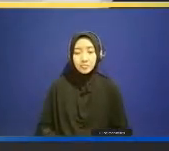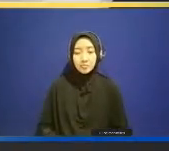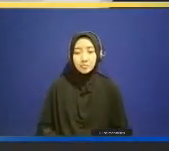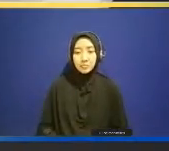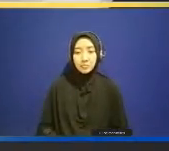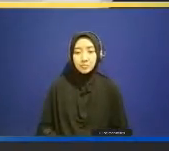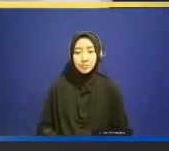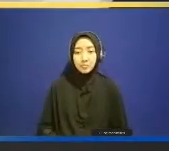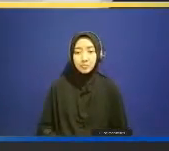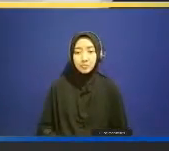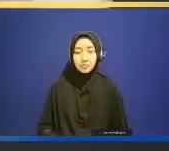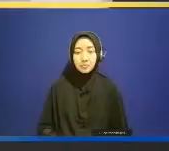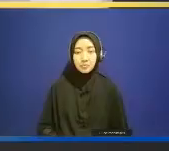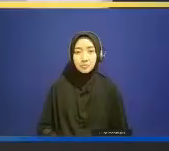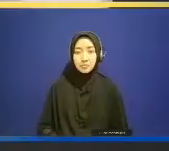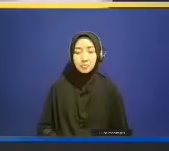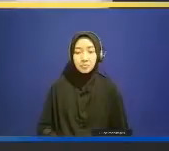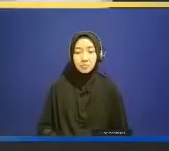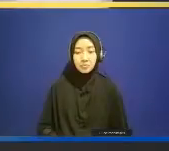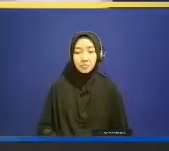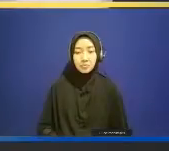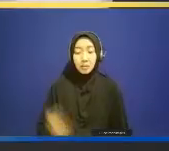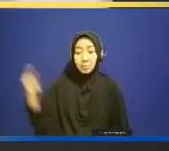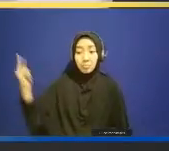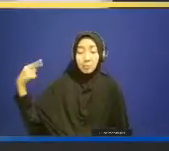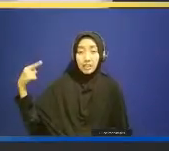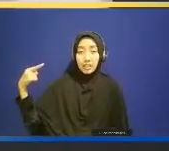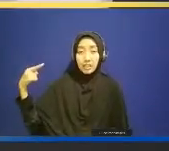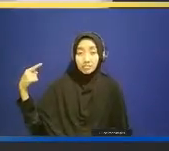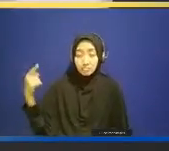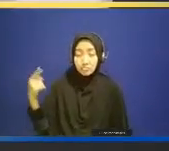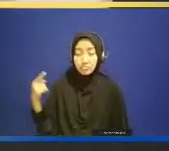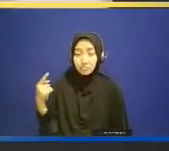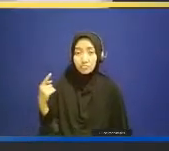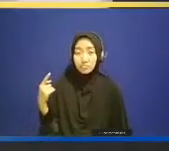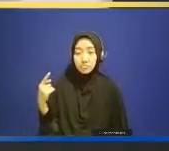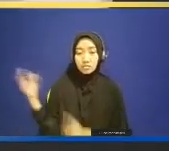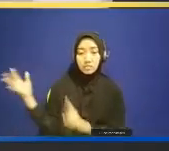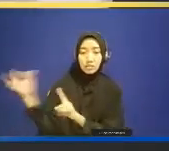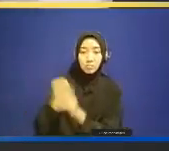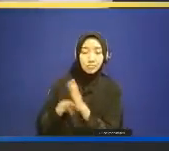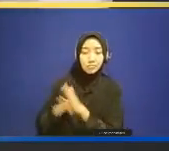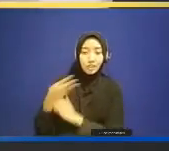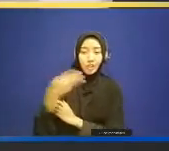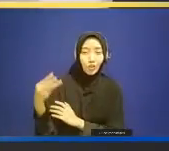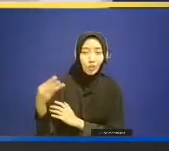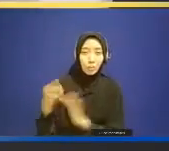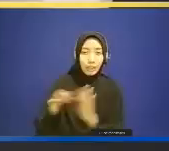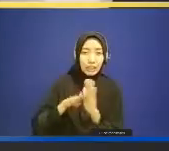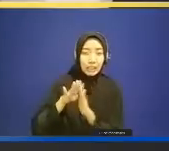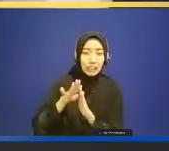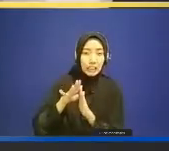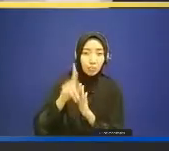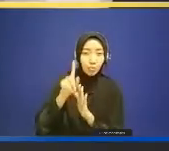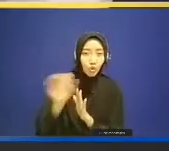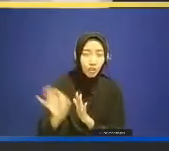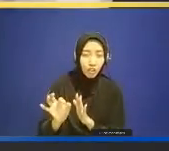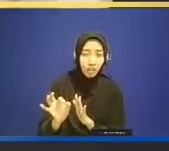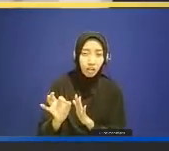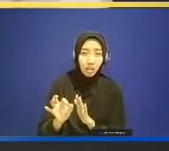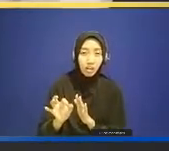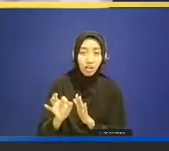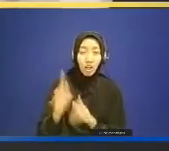for Apakah artinya pemerintah tuh nggak perlu punya target pertumbuhan ekonomi yang terlalu tinggi kalau kita